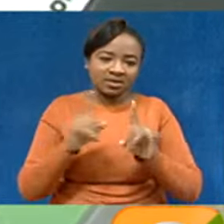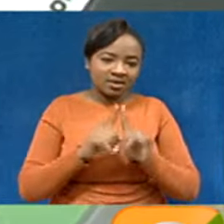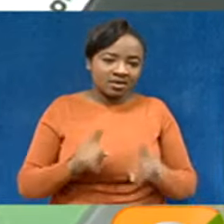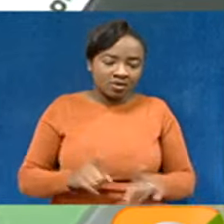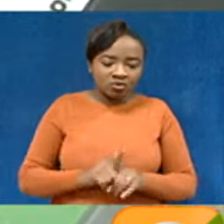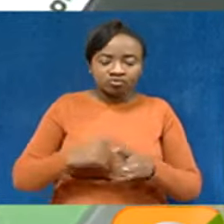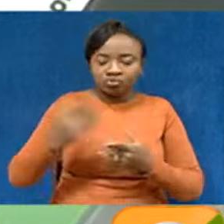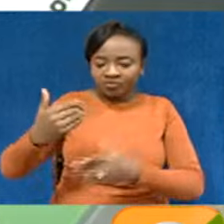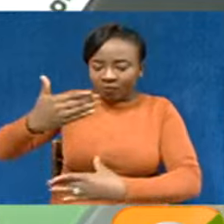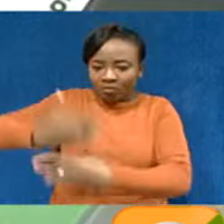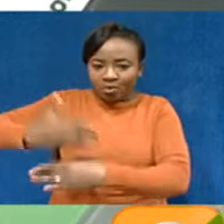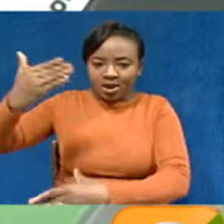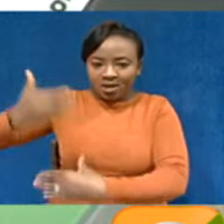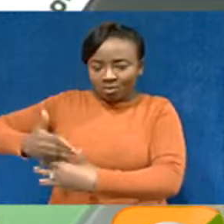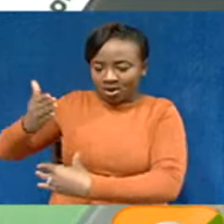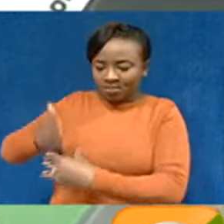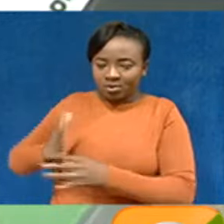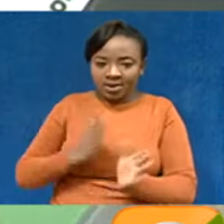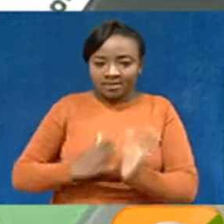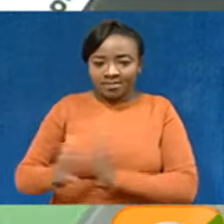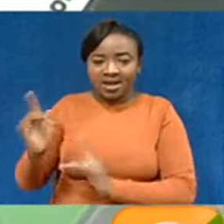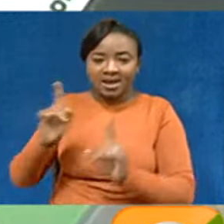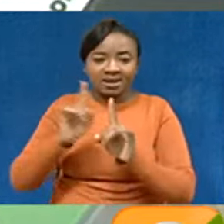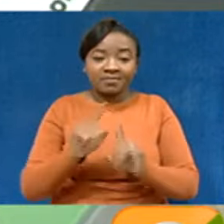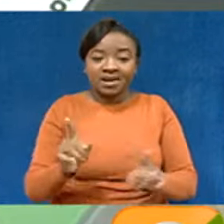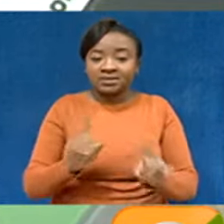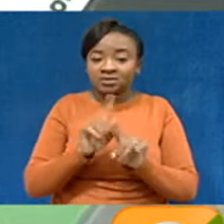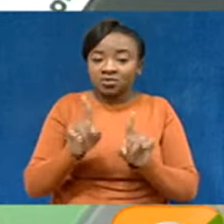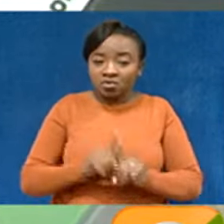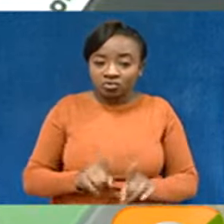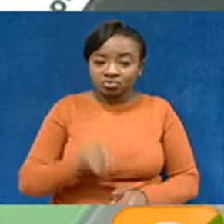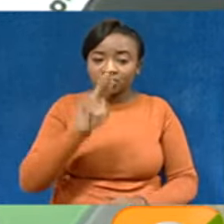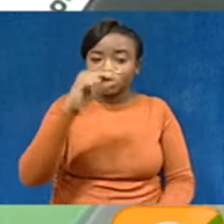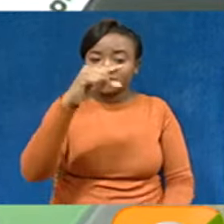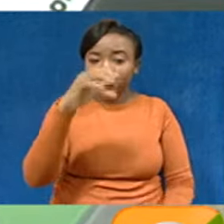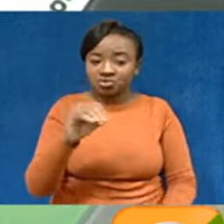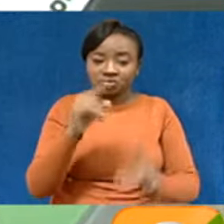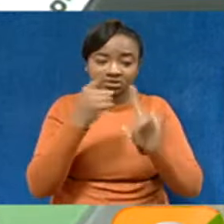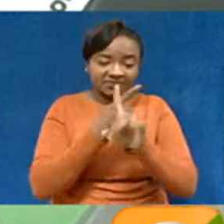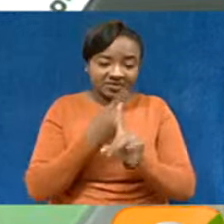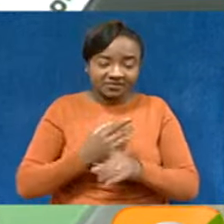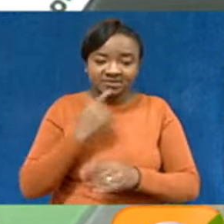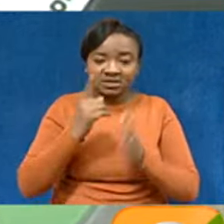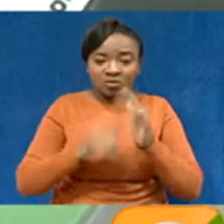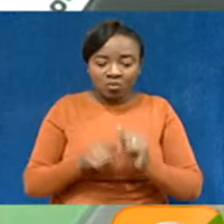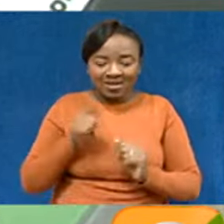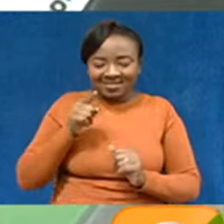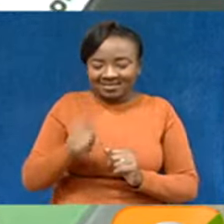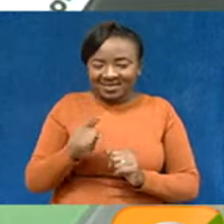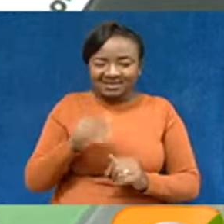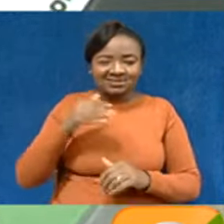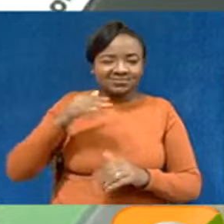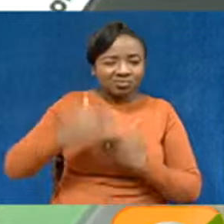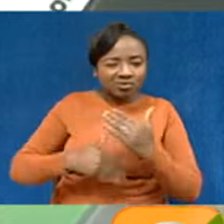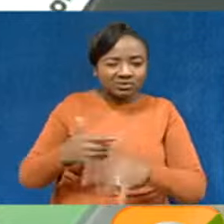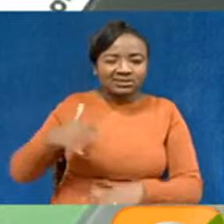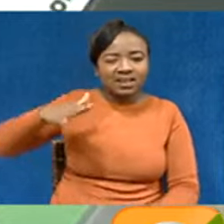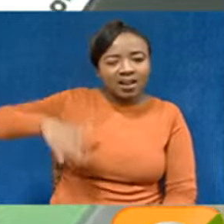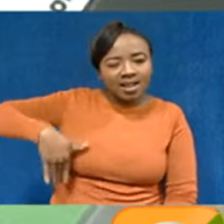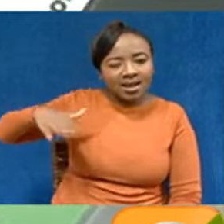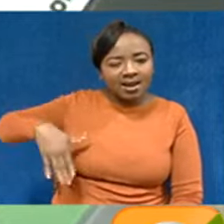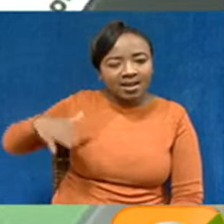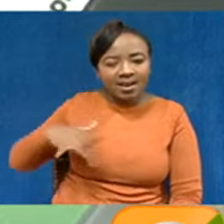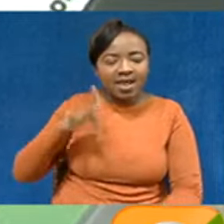mipaka. Anajiri huku mashirika yasiyokuwa ya kiserikali yakisema kucheleweshwa kwa mchakato wa kutoa makamishina wa IEBC